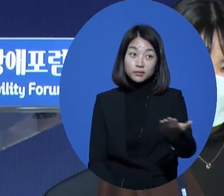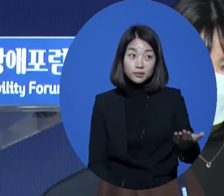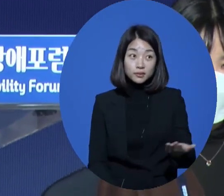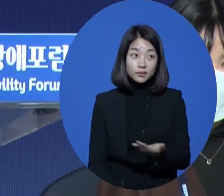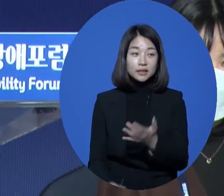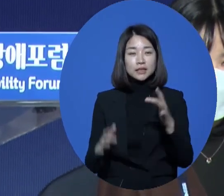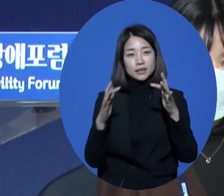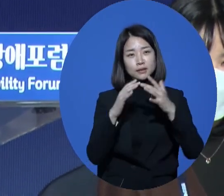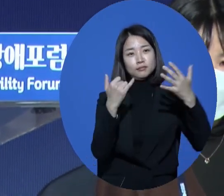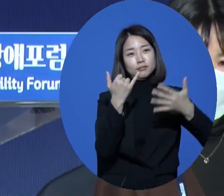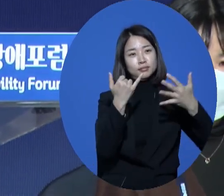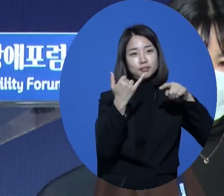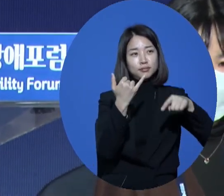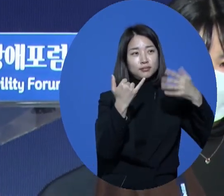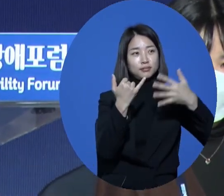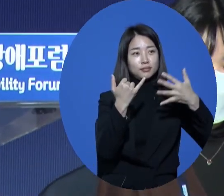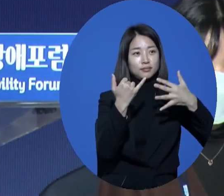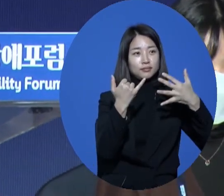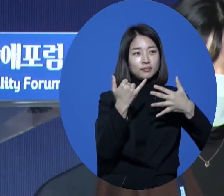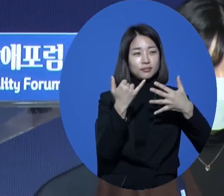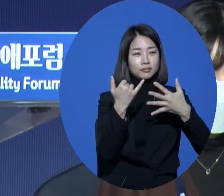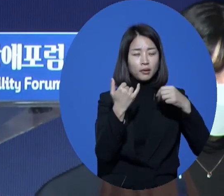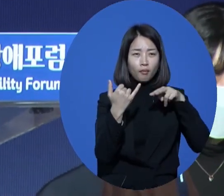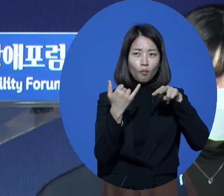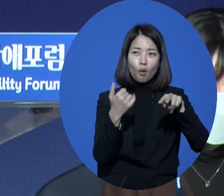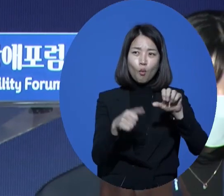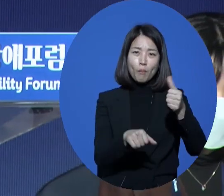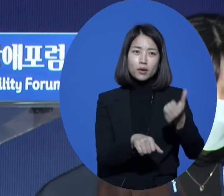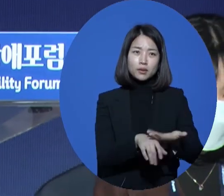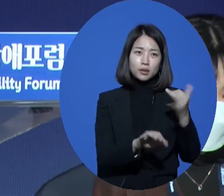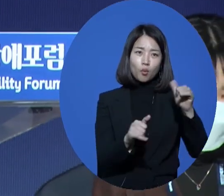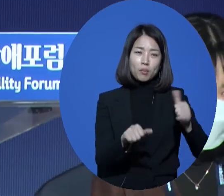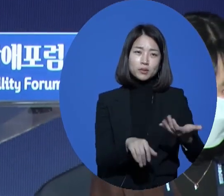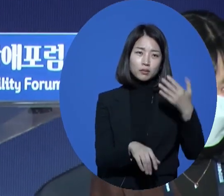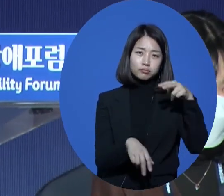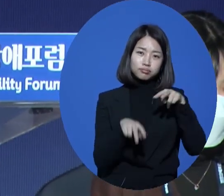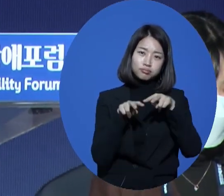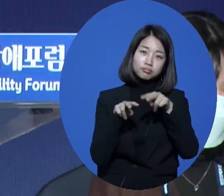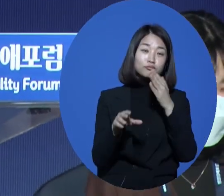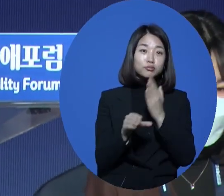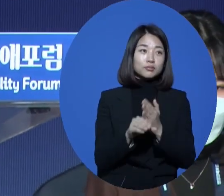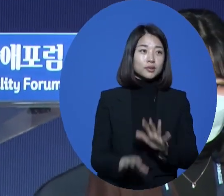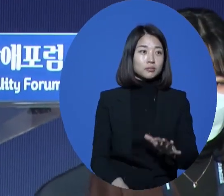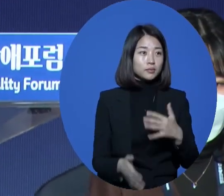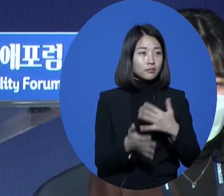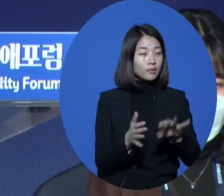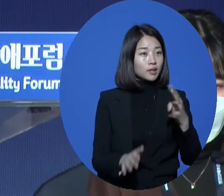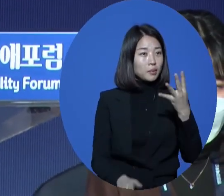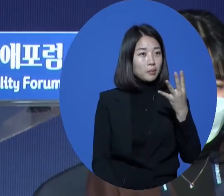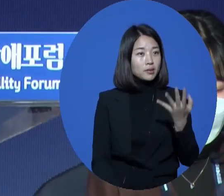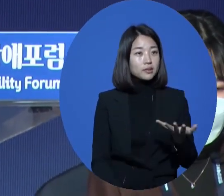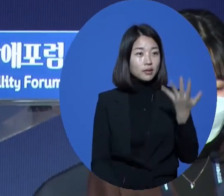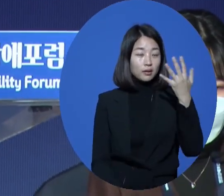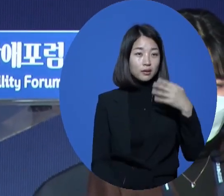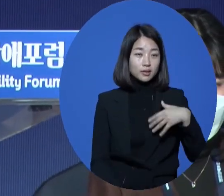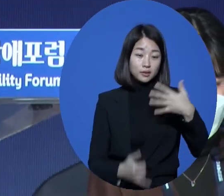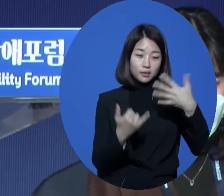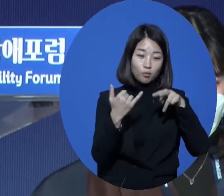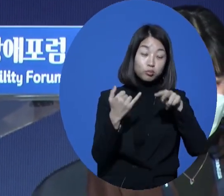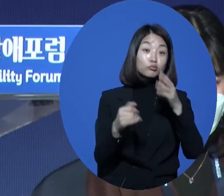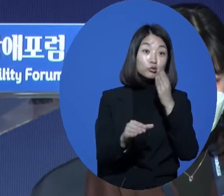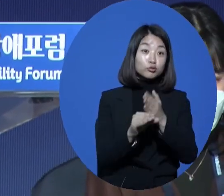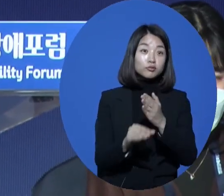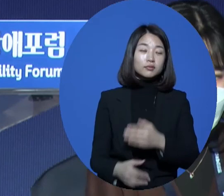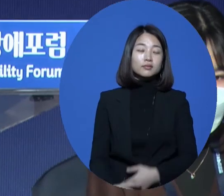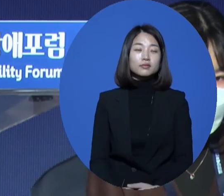그리고 온라인으로 무엇보다 굉장히 많은 분, 한 500여 분 정도, 지금 현재도 한 400분 가까이 이렇게 온라인으로